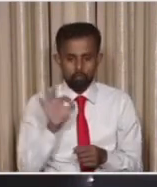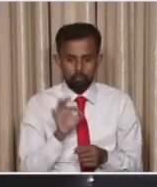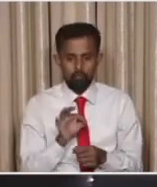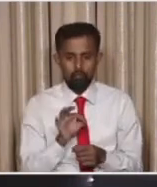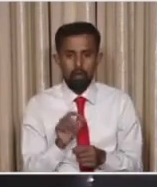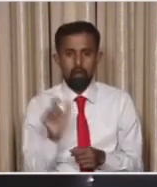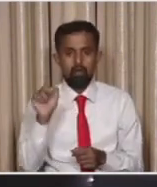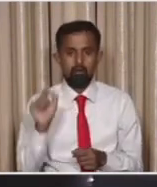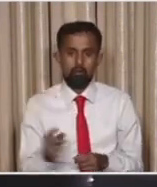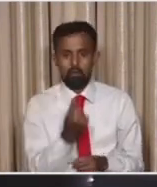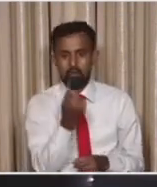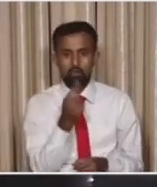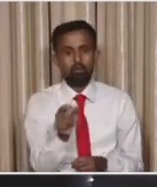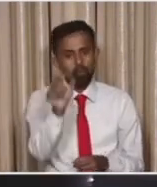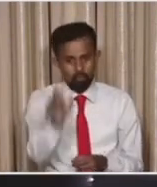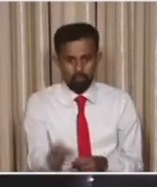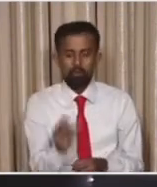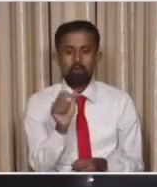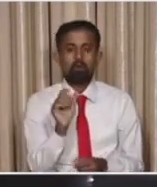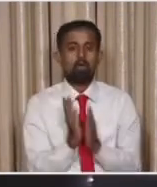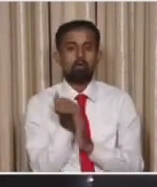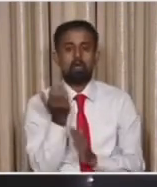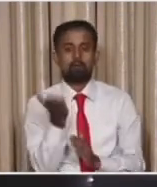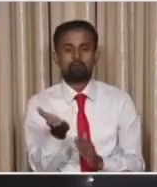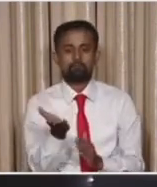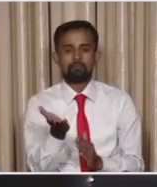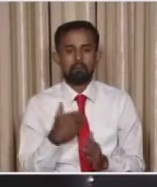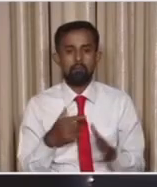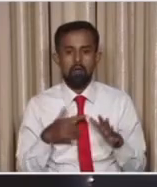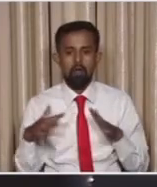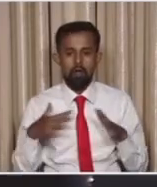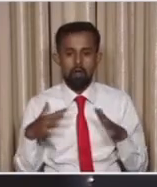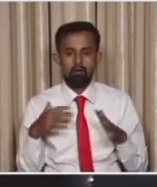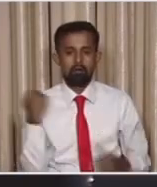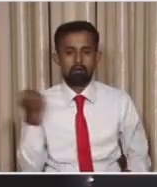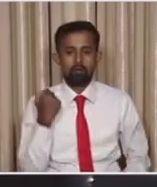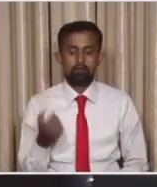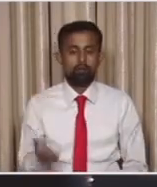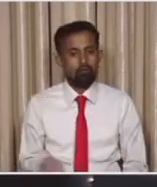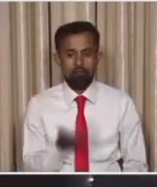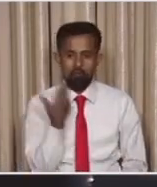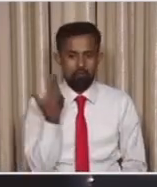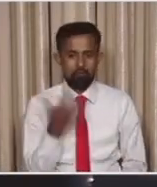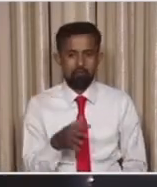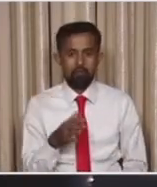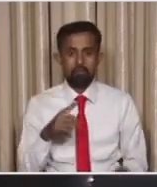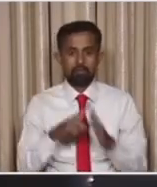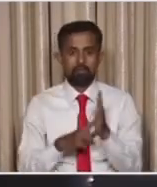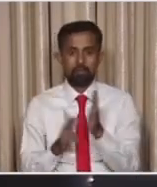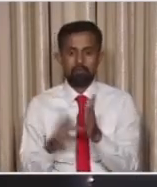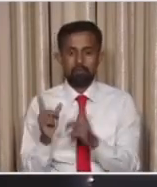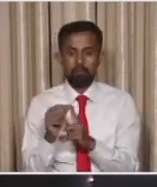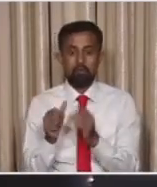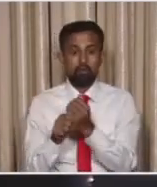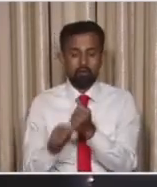නම් ඉදිරිපත් කරන්න. ඔබතුමියටත් අයිතිය තියෙනවා. මම අනුරාධපුර රැස්වීමට ගියාම ජනතා විමුක්ති පෙරමුණ